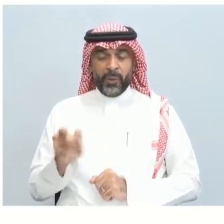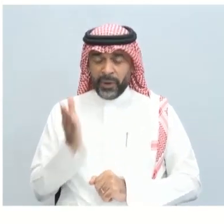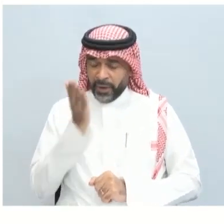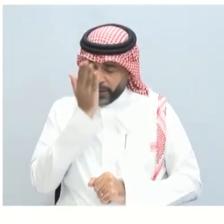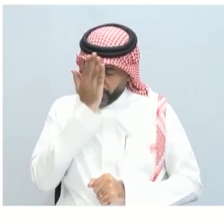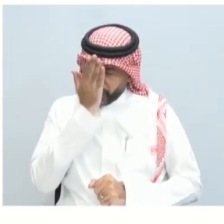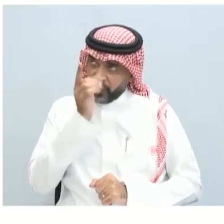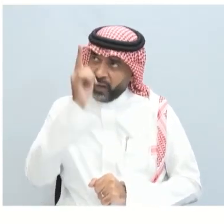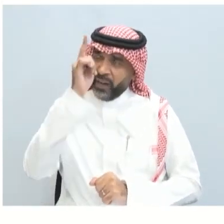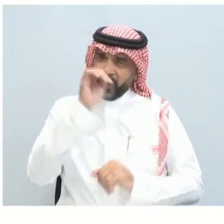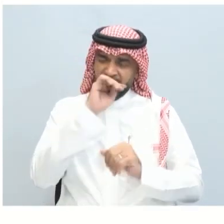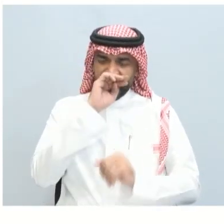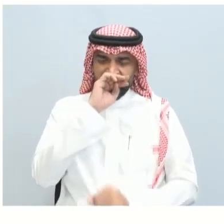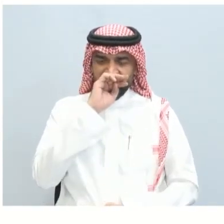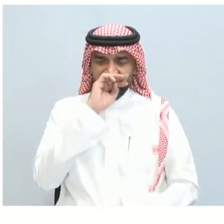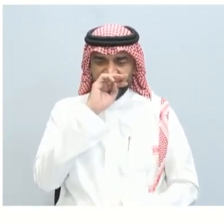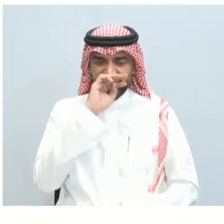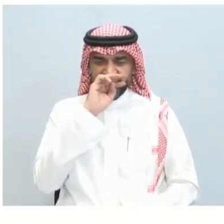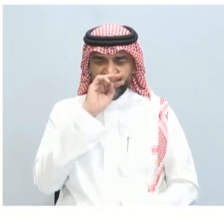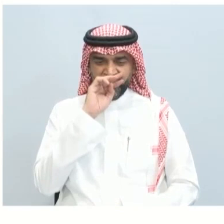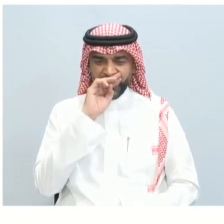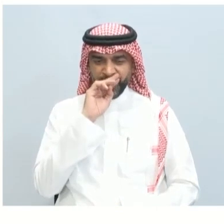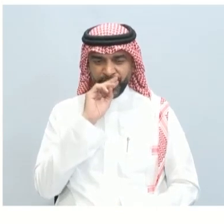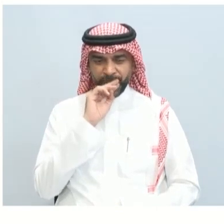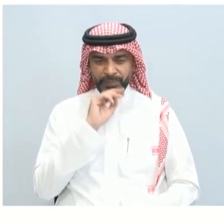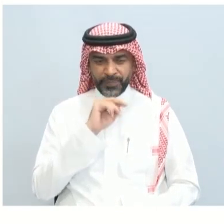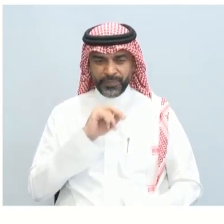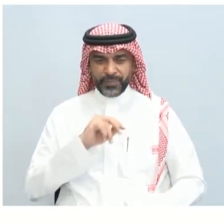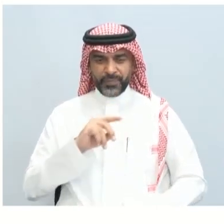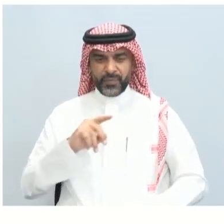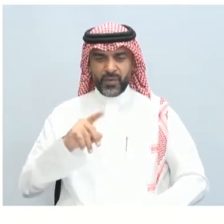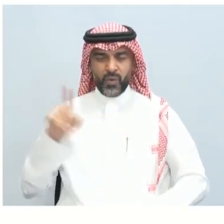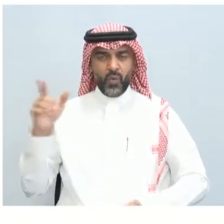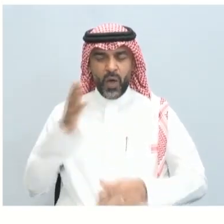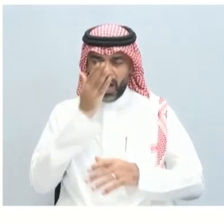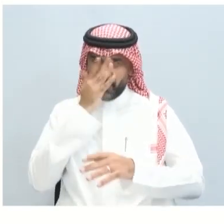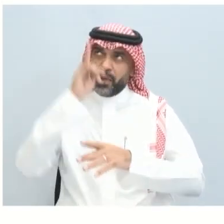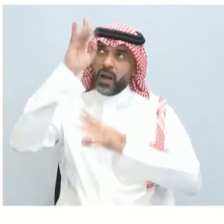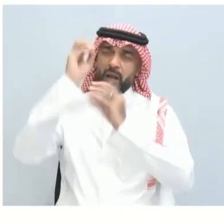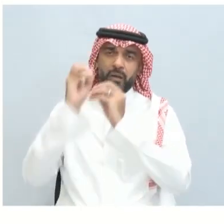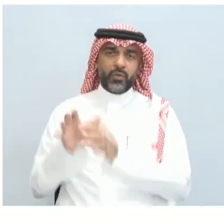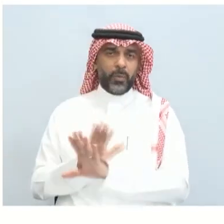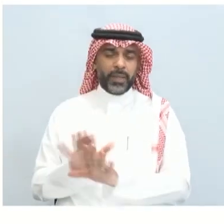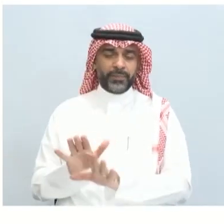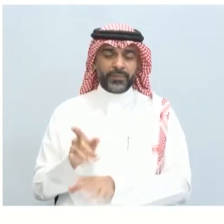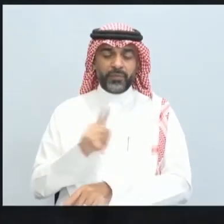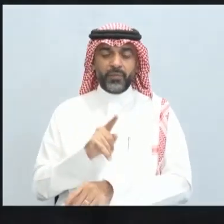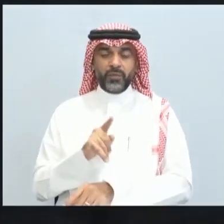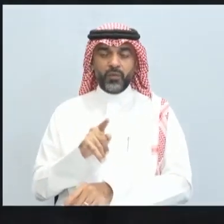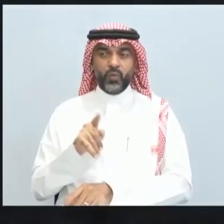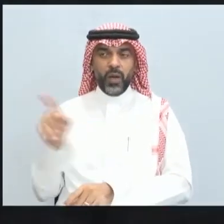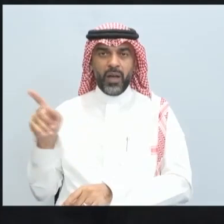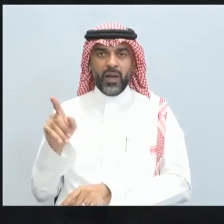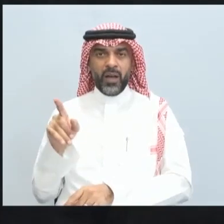عليه وجعلناه مثلا لبني اسرائيل من هو عيسى ابن مريم